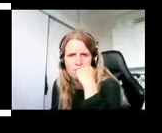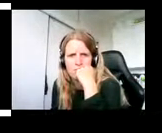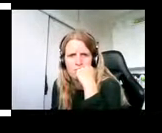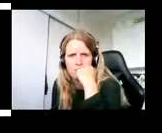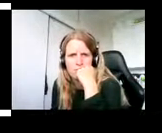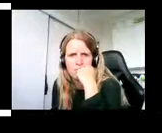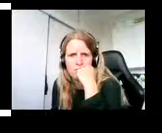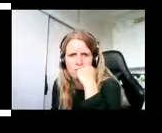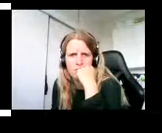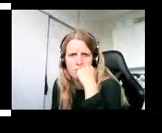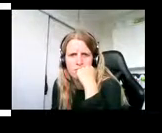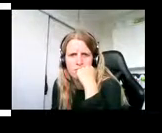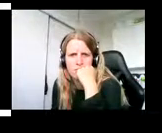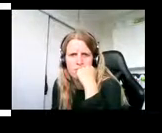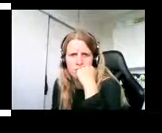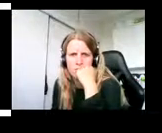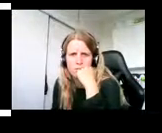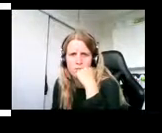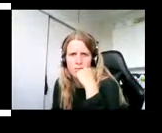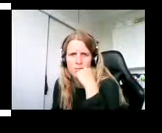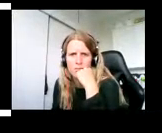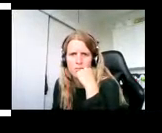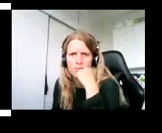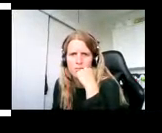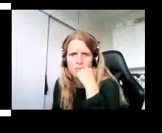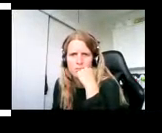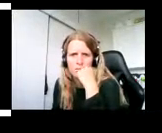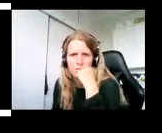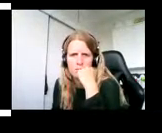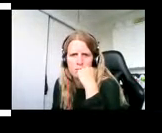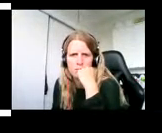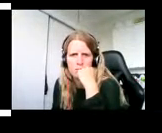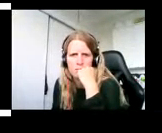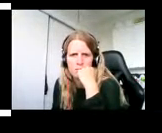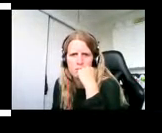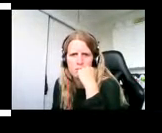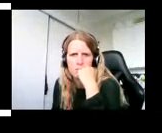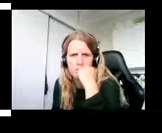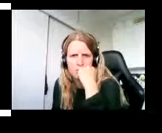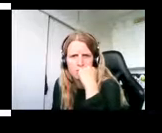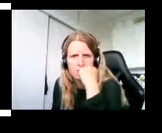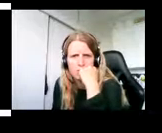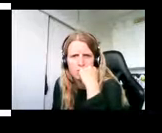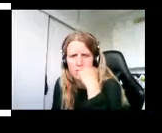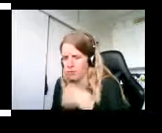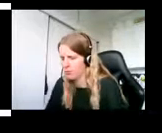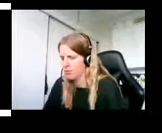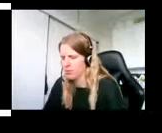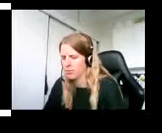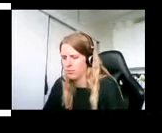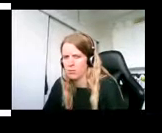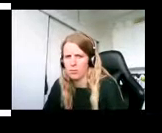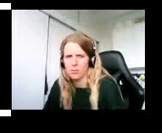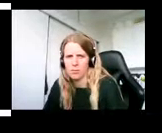van het speelplein. Dat we dat toch zoveel mogelijk kunnen bewaren, zelfs in deze rare tijd. Je moet daarbij er gewoon voor zorgen dat totaal aantal